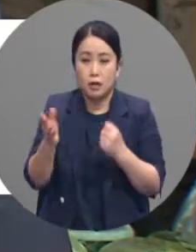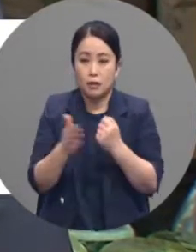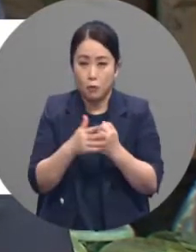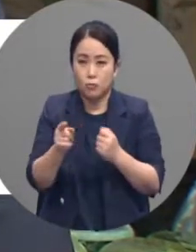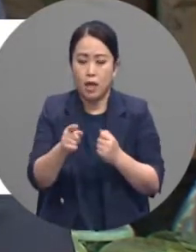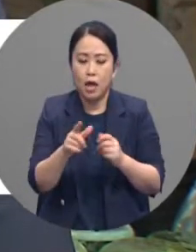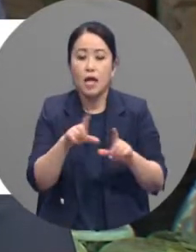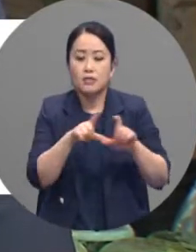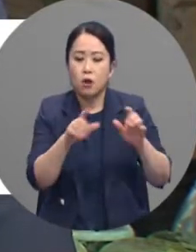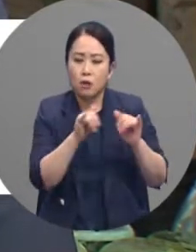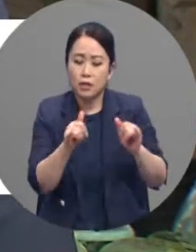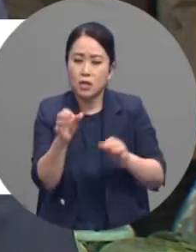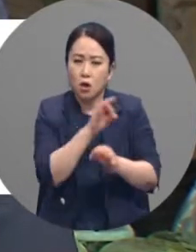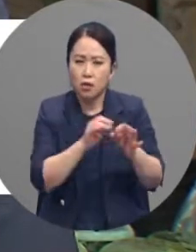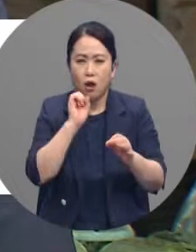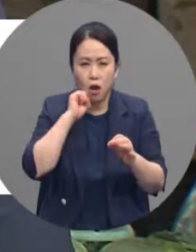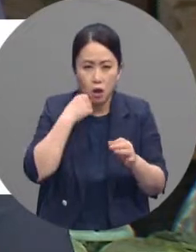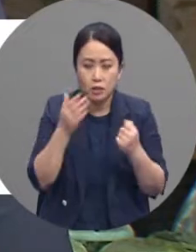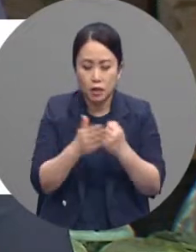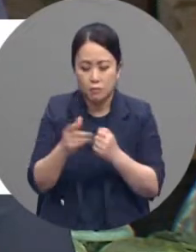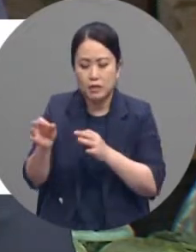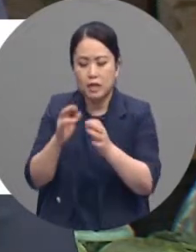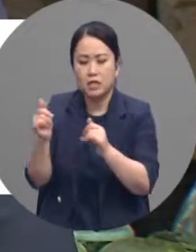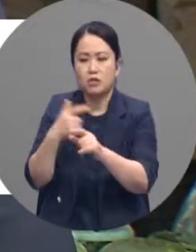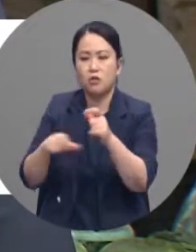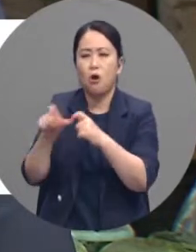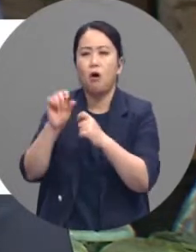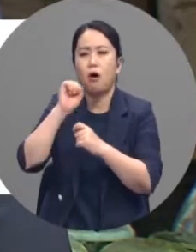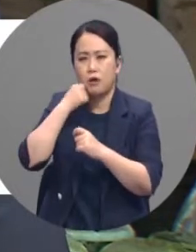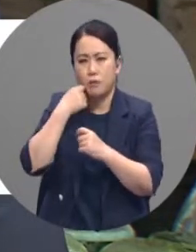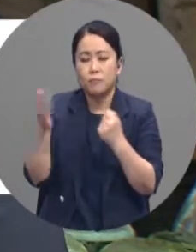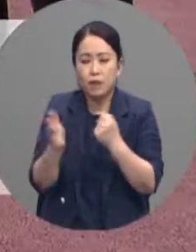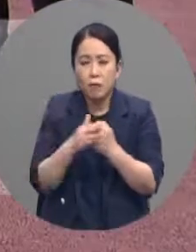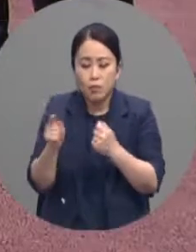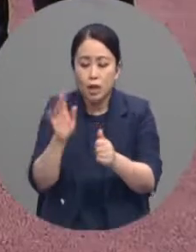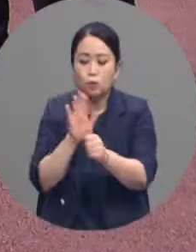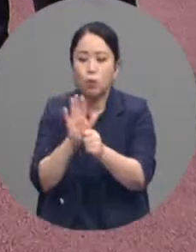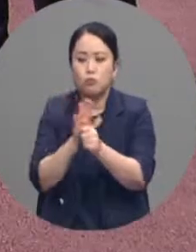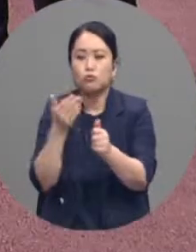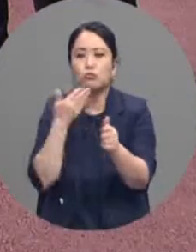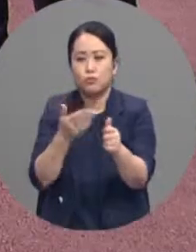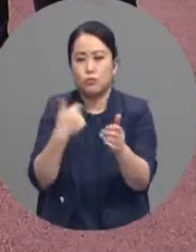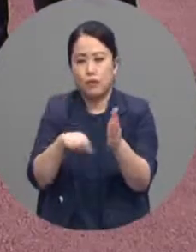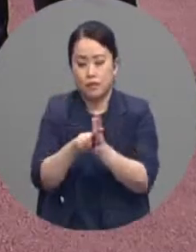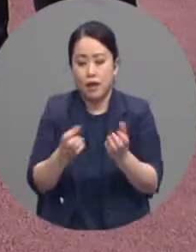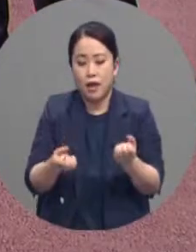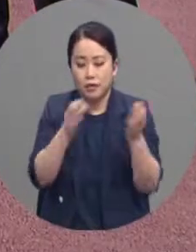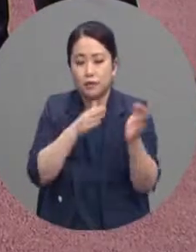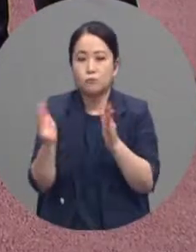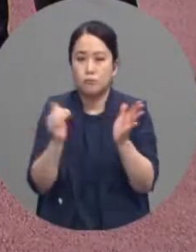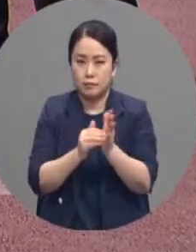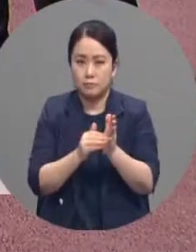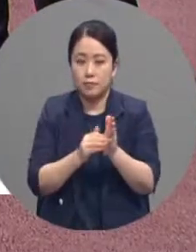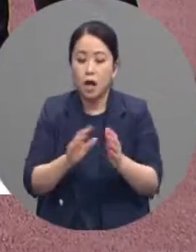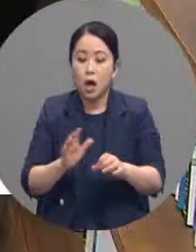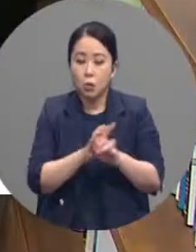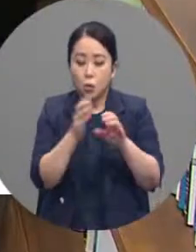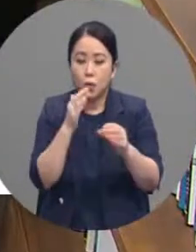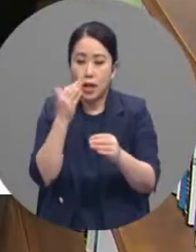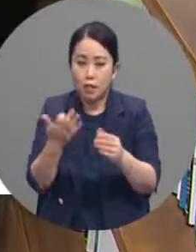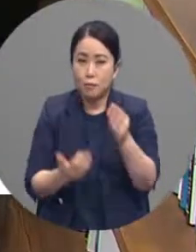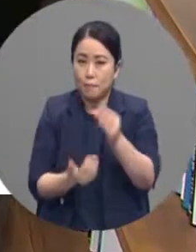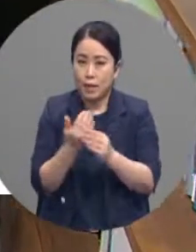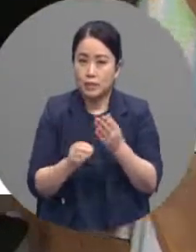있는 상인분들에게 조금이나마 도움이 되고자 오늘 행사를 준비하게 됐습니다. 코로나19 사태 이후 처음으로 명절 인사에